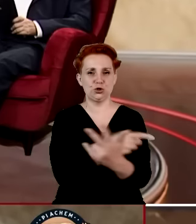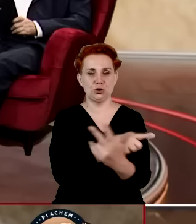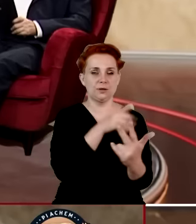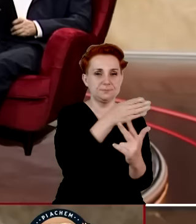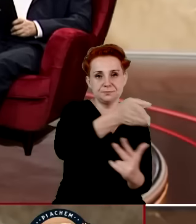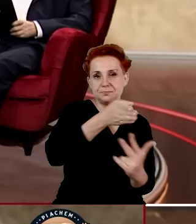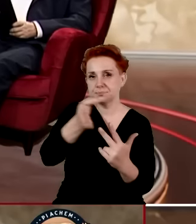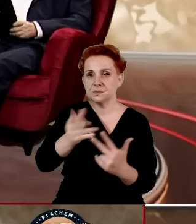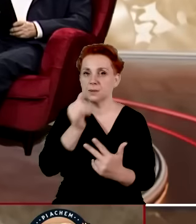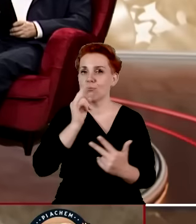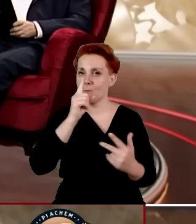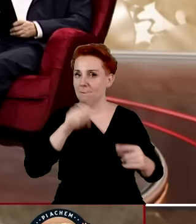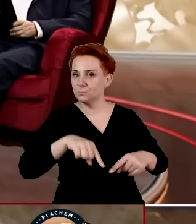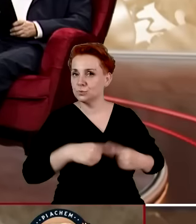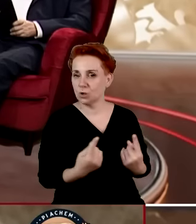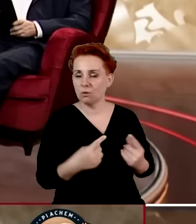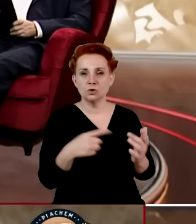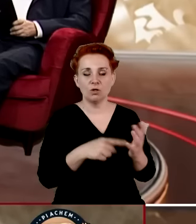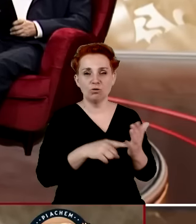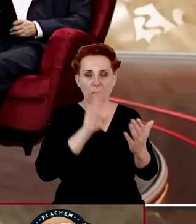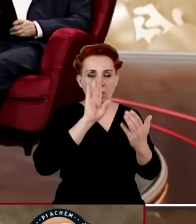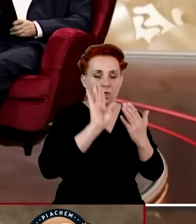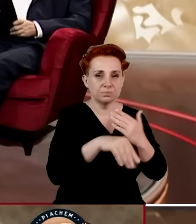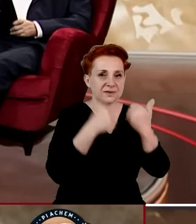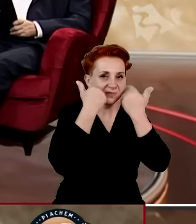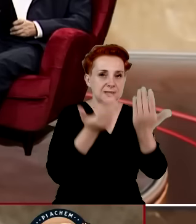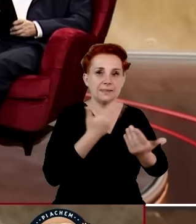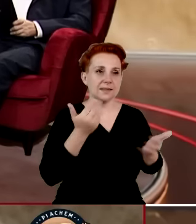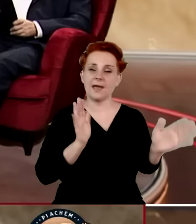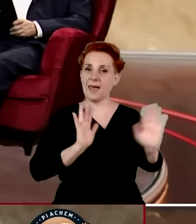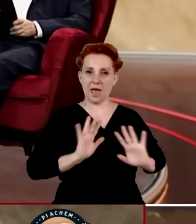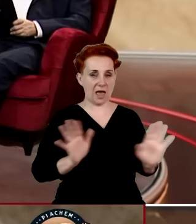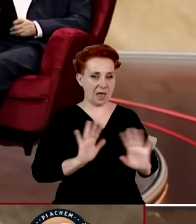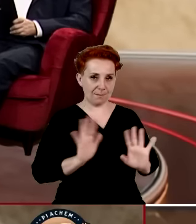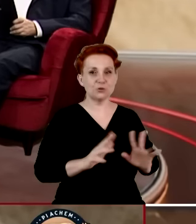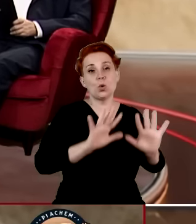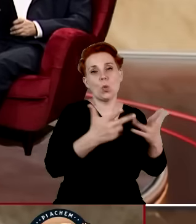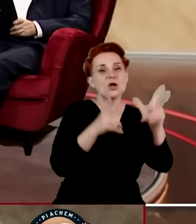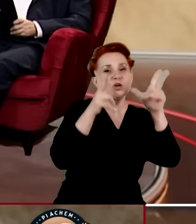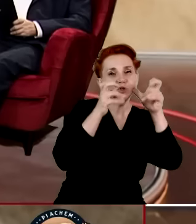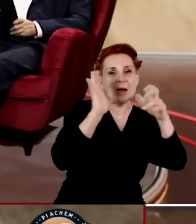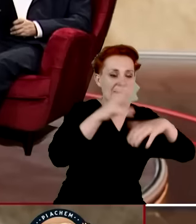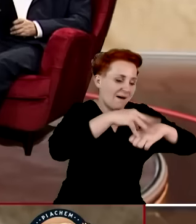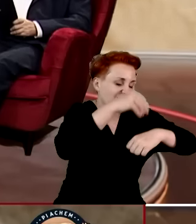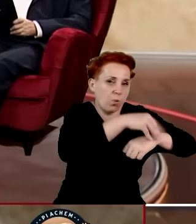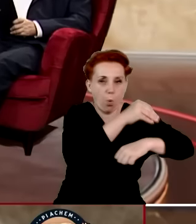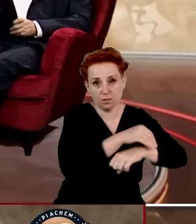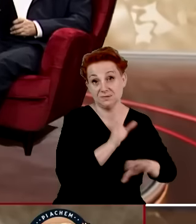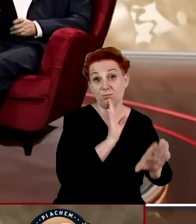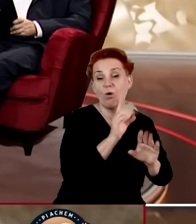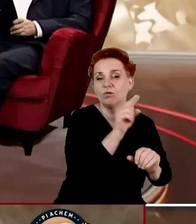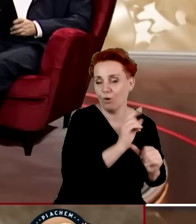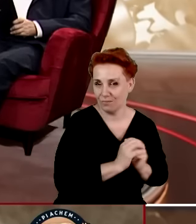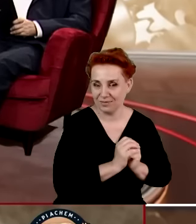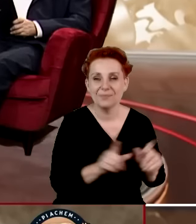przekonywania, że kompromitacja nie jest kompromitacją, czyli że żaba ma sierść i ta jedna z nich właśnie w